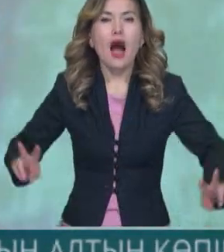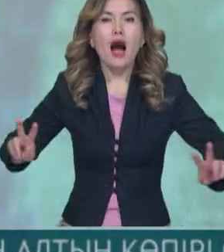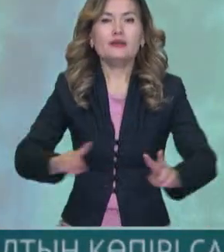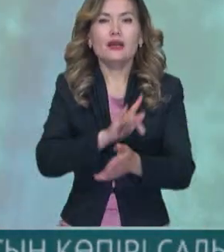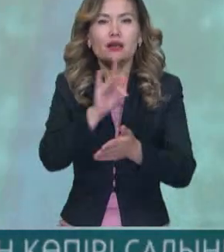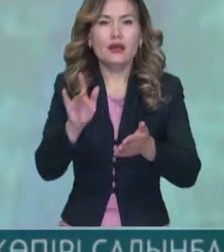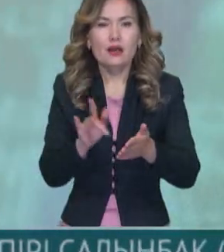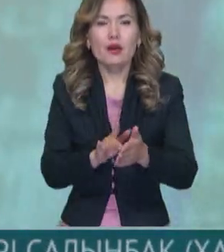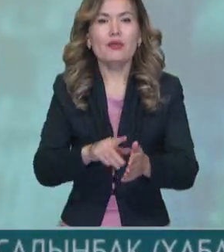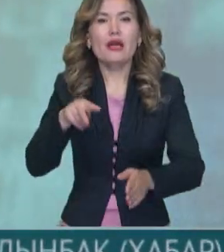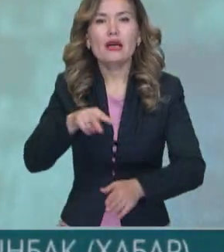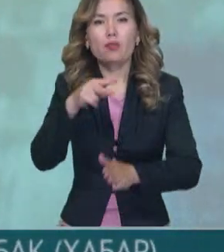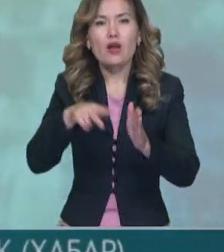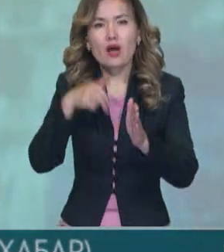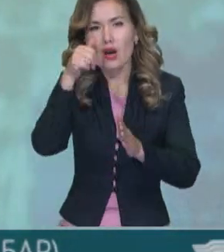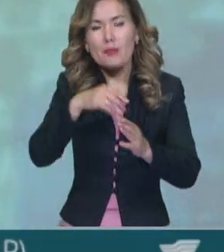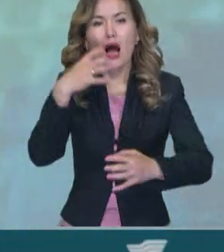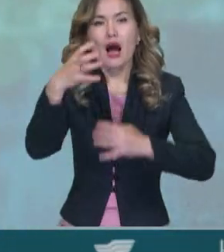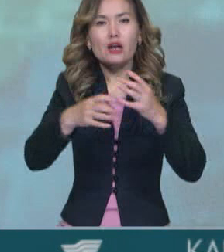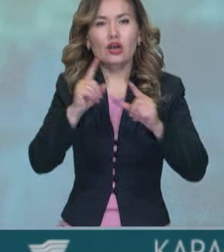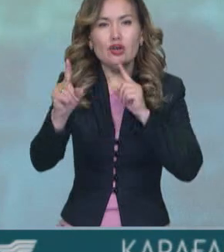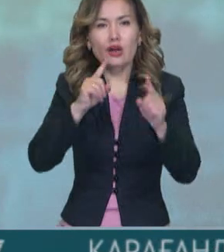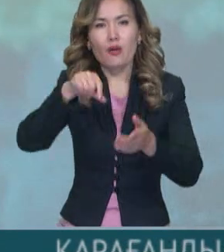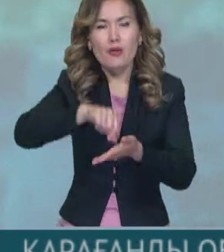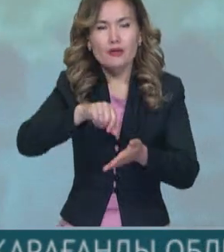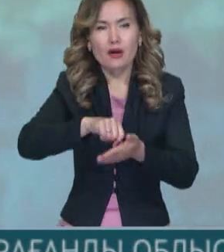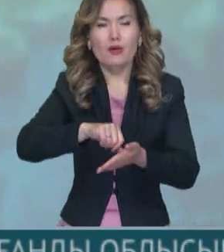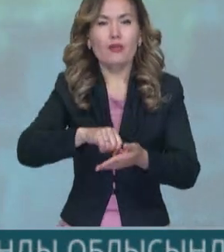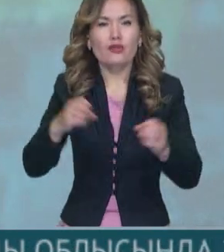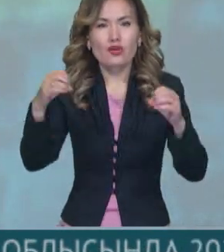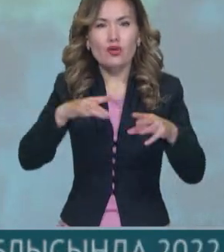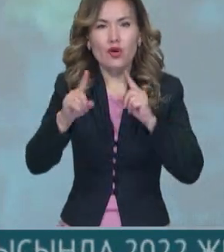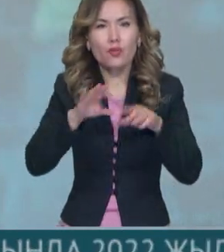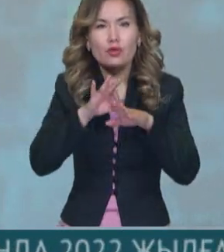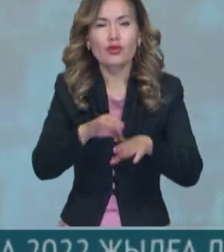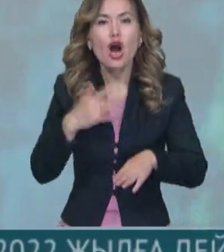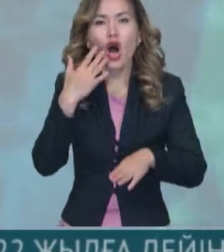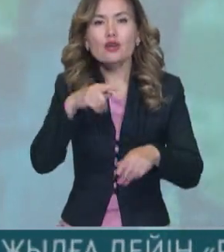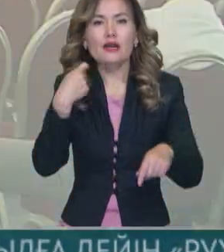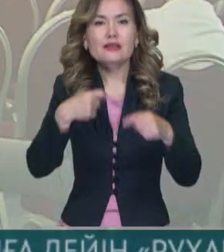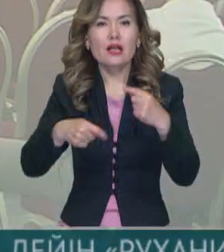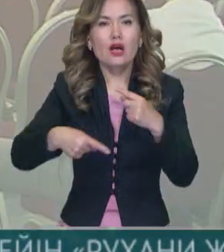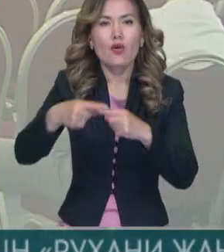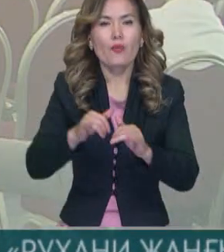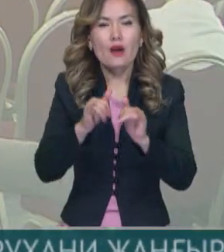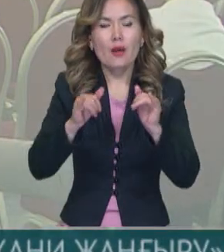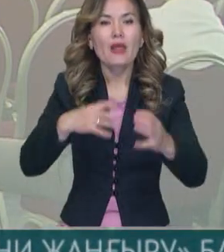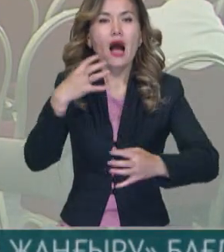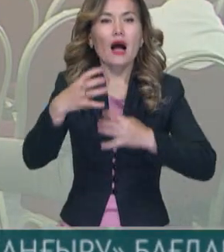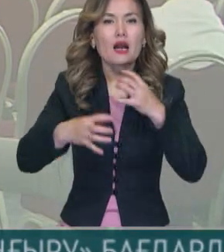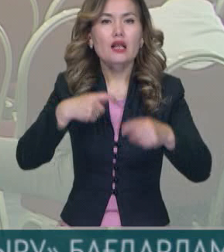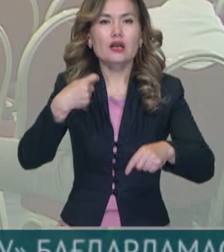Астанада World of Trade 2018 халықаралық жиынның қатысушылары бас қосты. Кездесу ұлттық сауда саласын нығайту және халықаралық